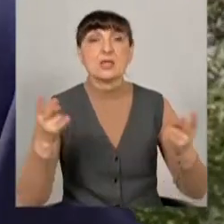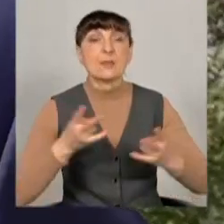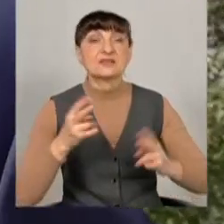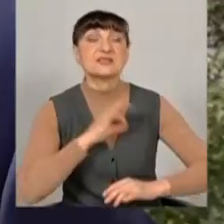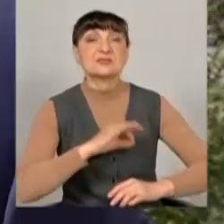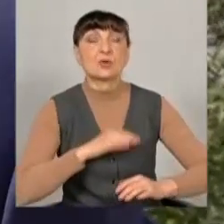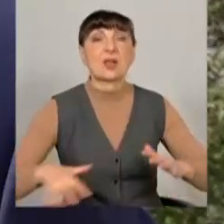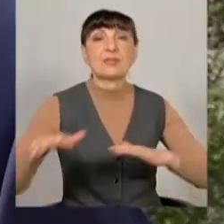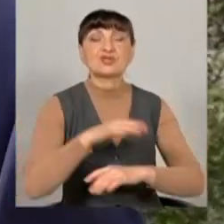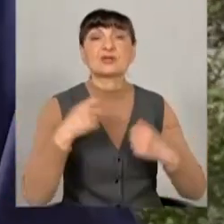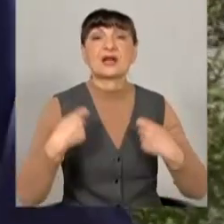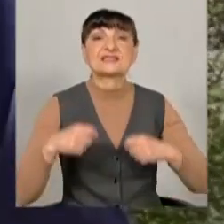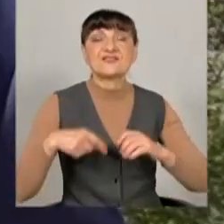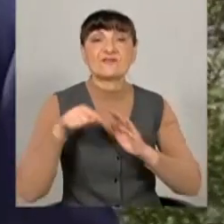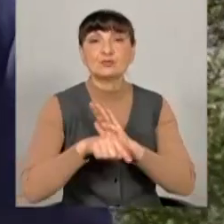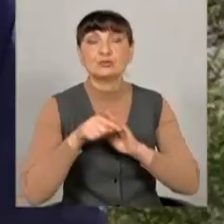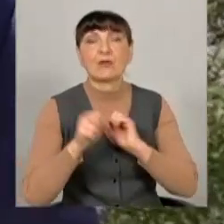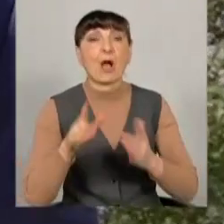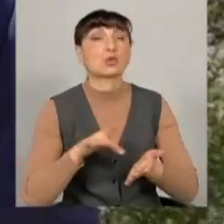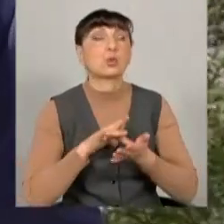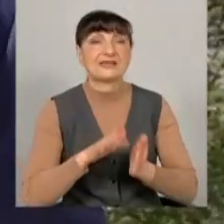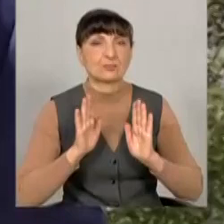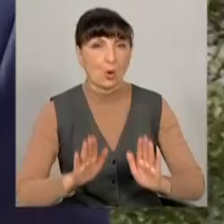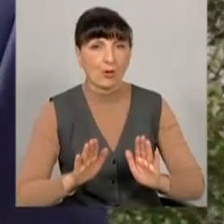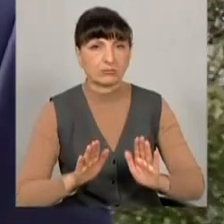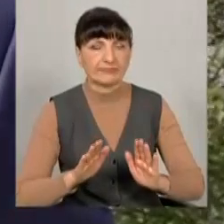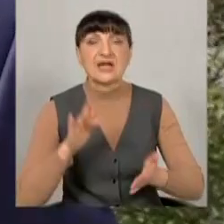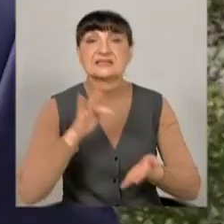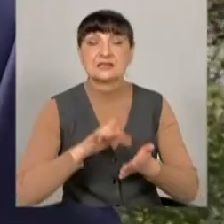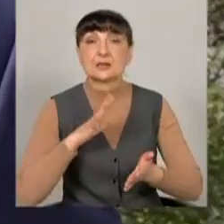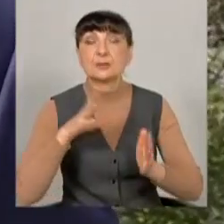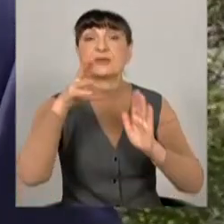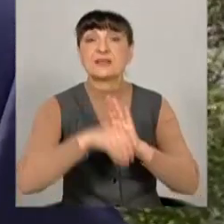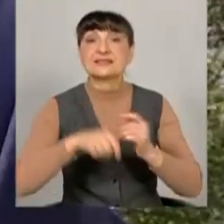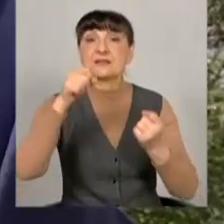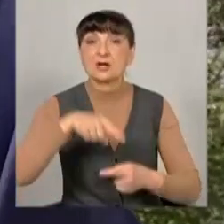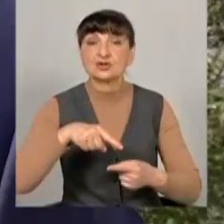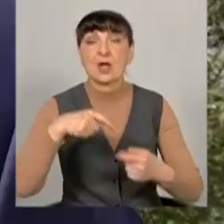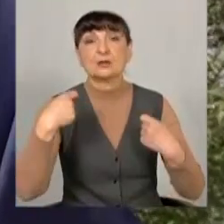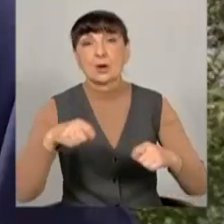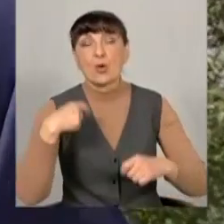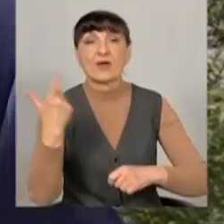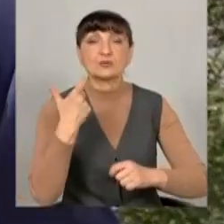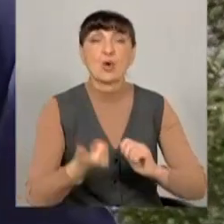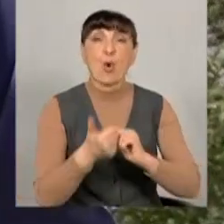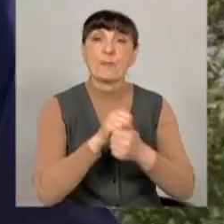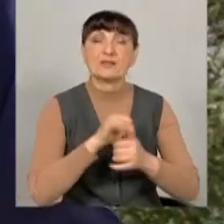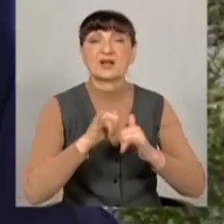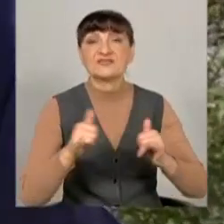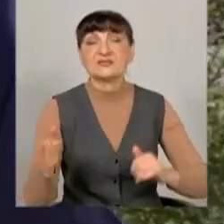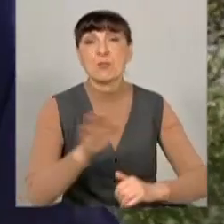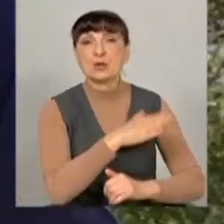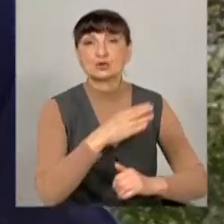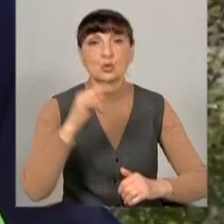как площадку для развития внутреннего туризма Казахстана. В том числе центр был предназначен для торгово-экономического там, обмена развития между двумя